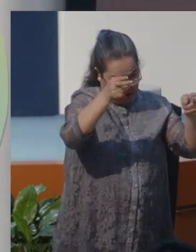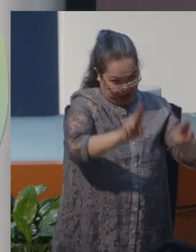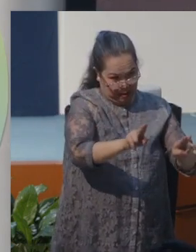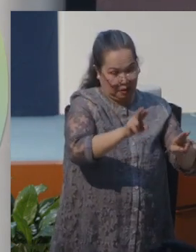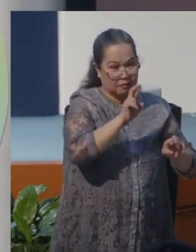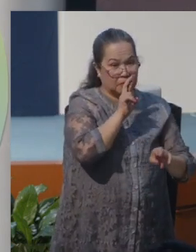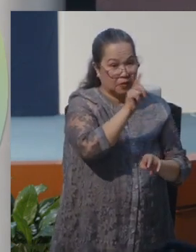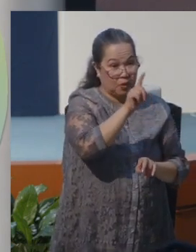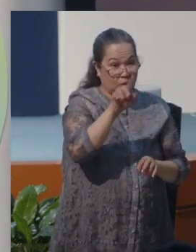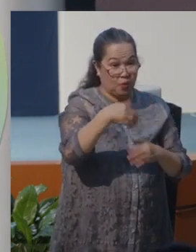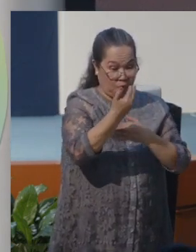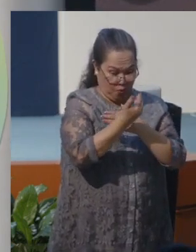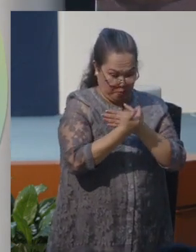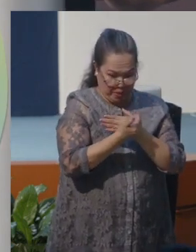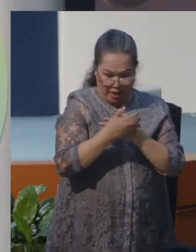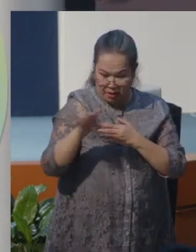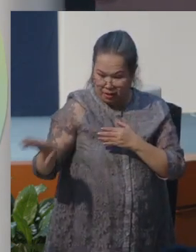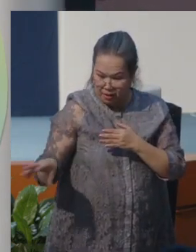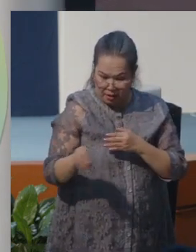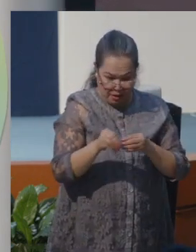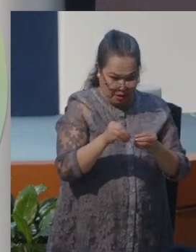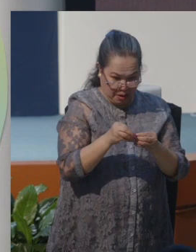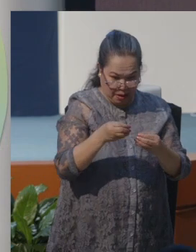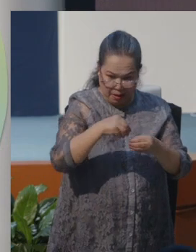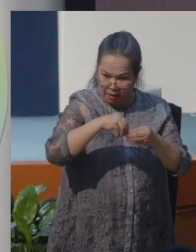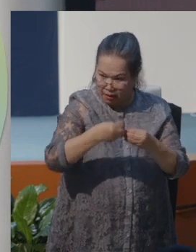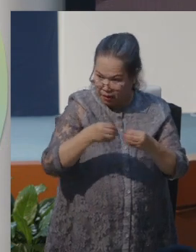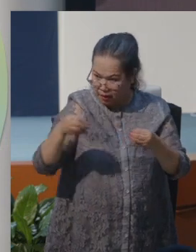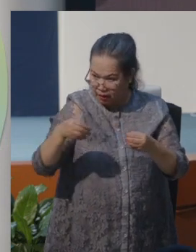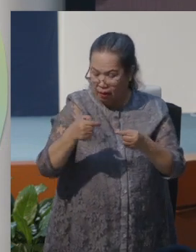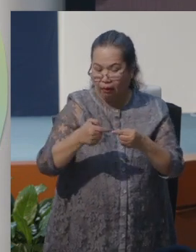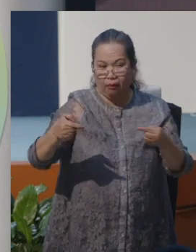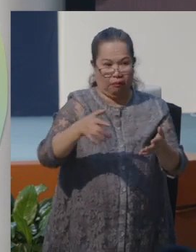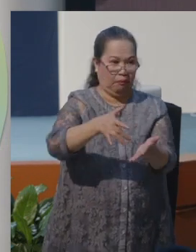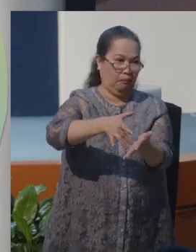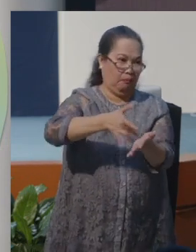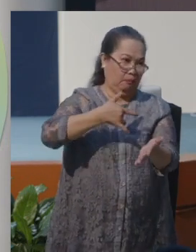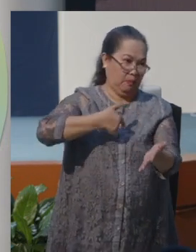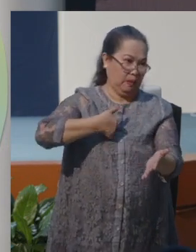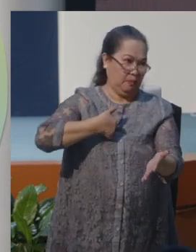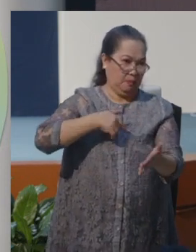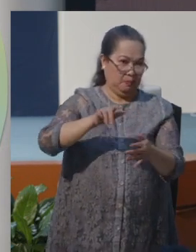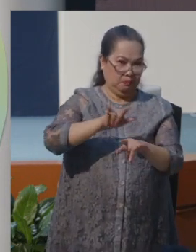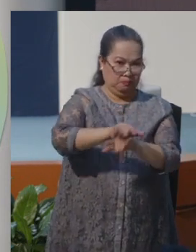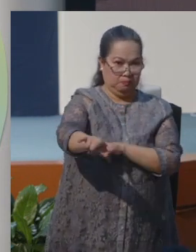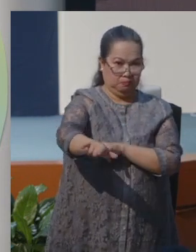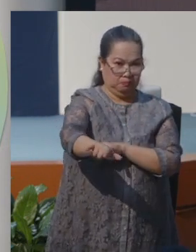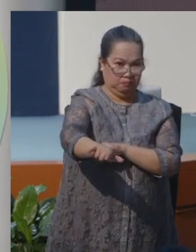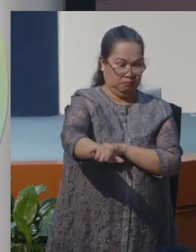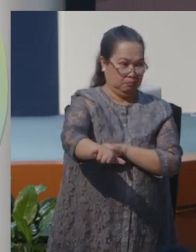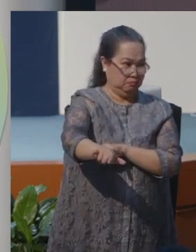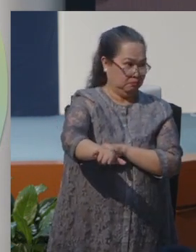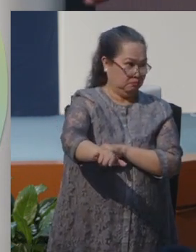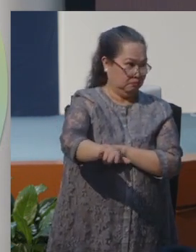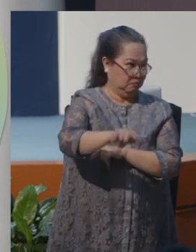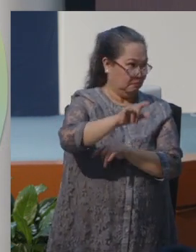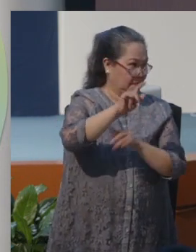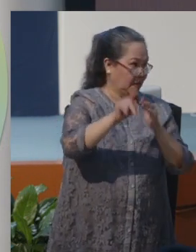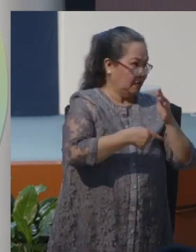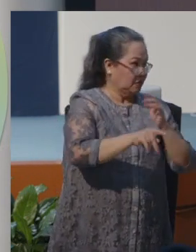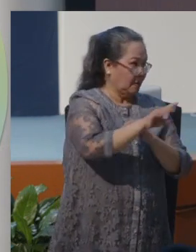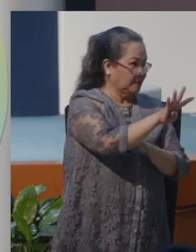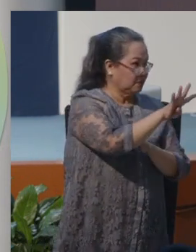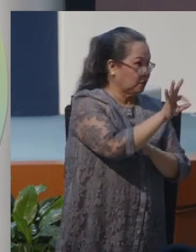ate my bread has lifted his heel against me. Kinote po niya ang Psalm